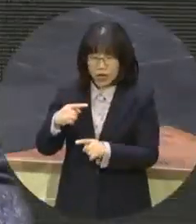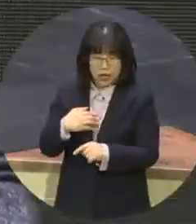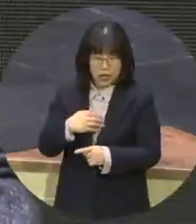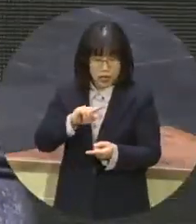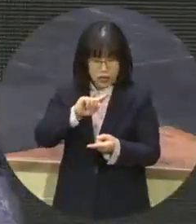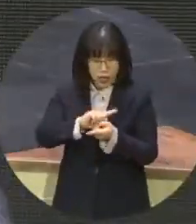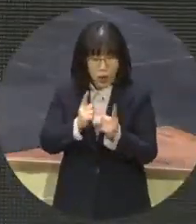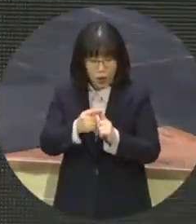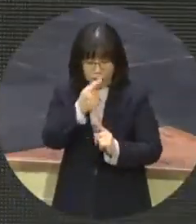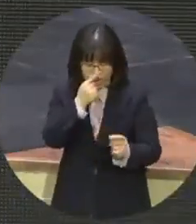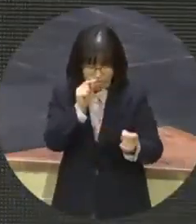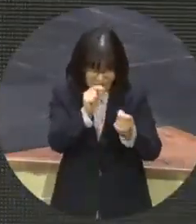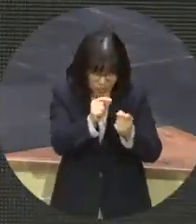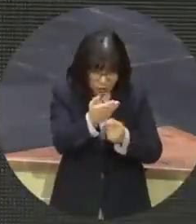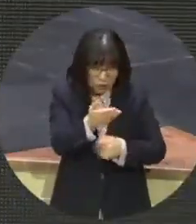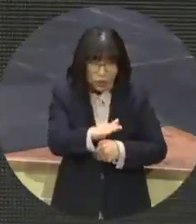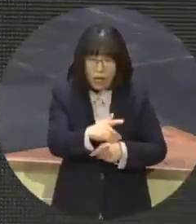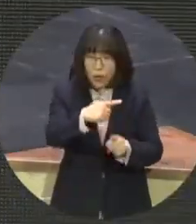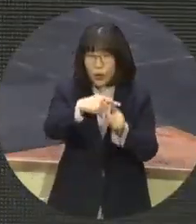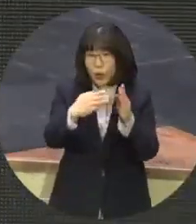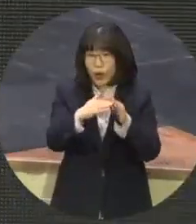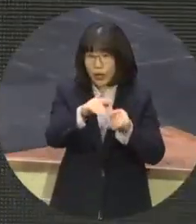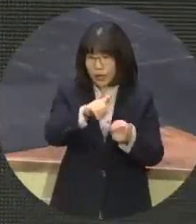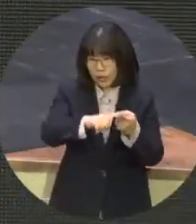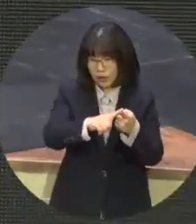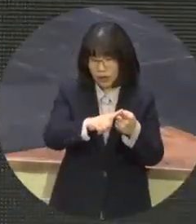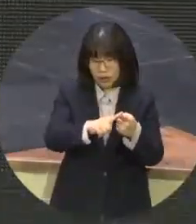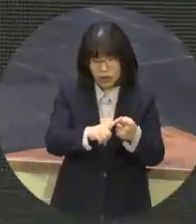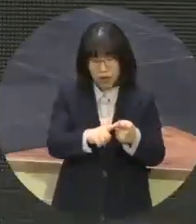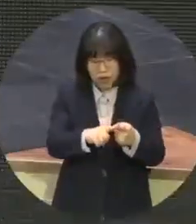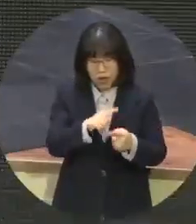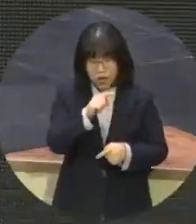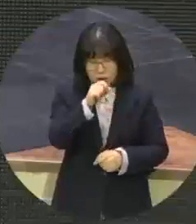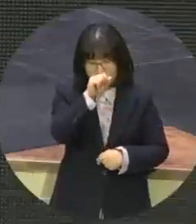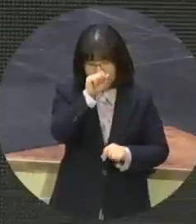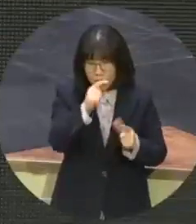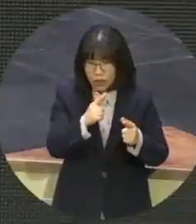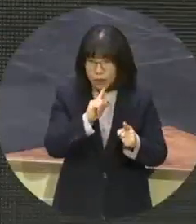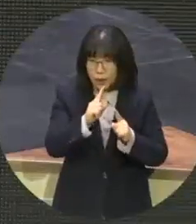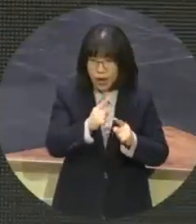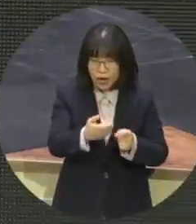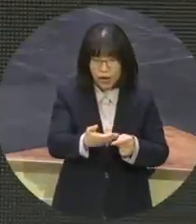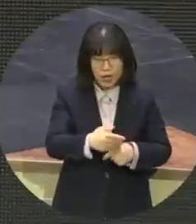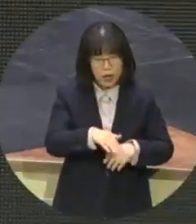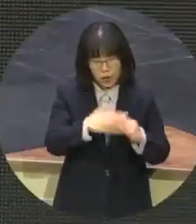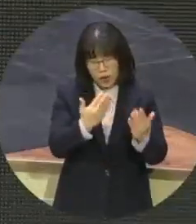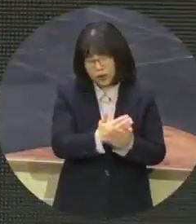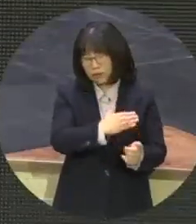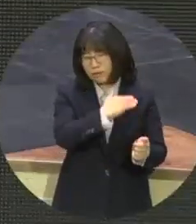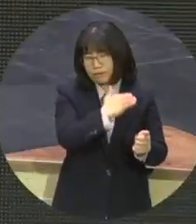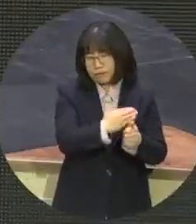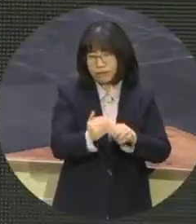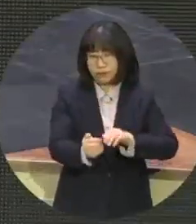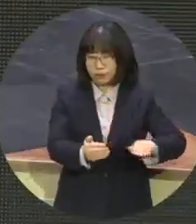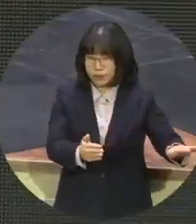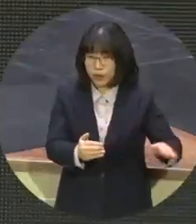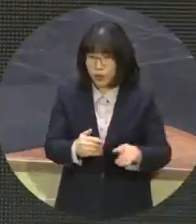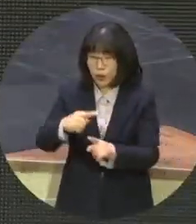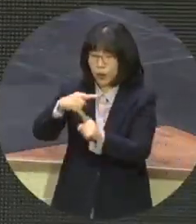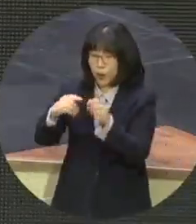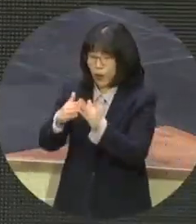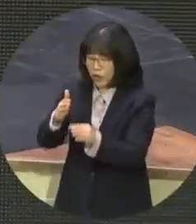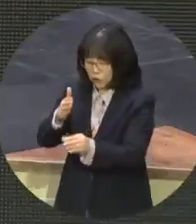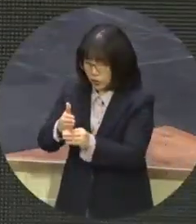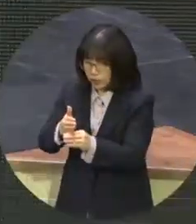매일 기도하니까. 딱, 제가 그 어리석도 봤어요. 철저하게 목사님 중심, 교회 중심, 그